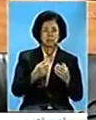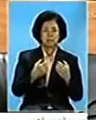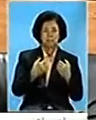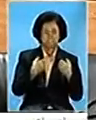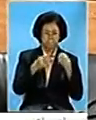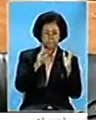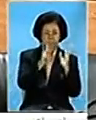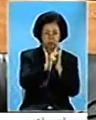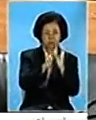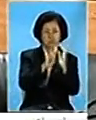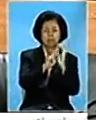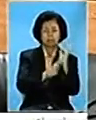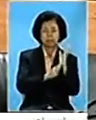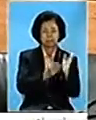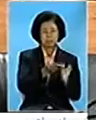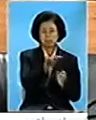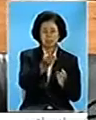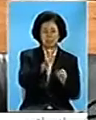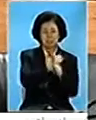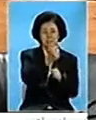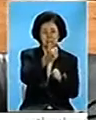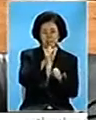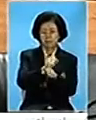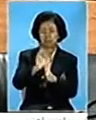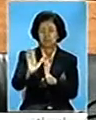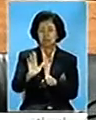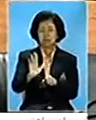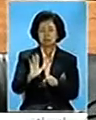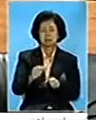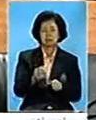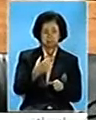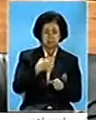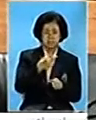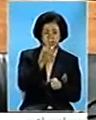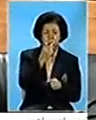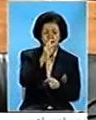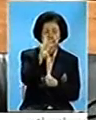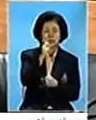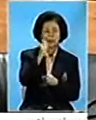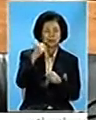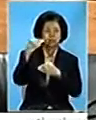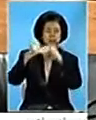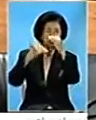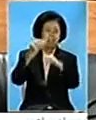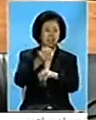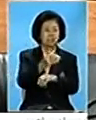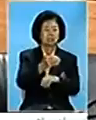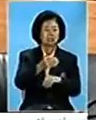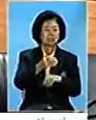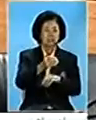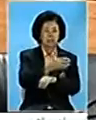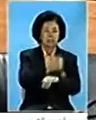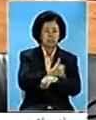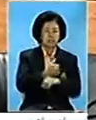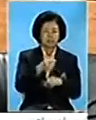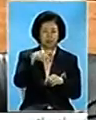กฎระเบียบอยู่นะครับว่าไหนทำได้อันไหนทำไม่ได้แต่อย่างน้อยที่สุดผมอยากเห็นสภาพัฒนาการเมืองออกมาพูดตำหนิหรือออกมาให้